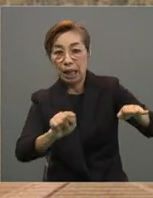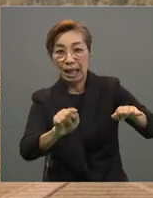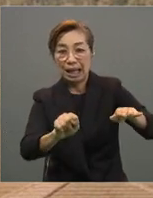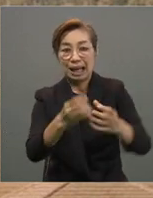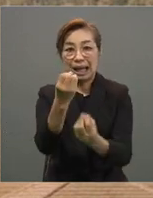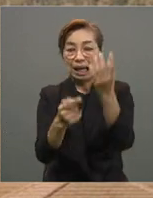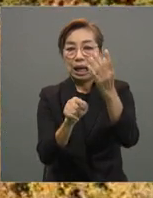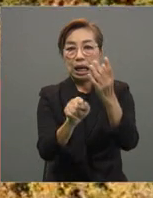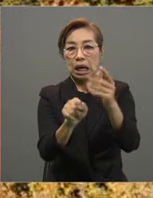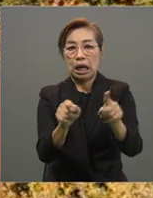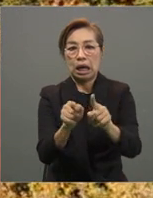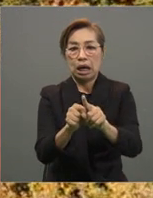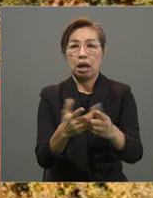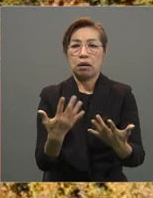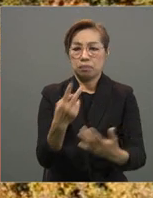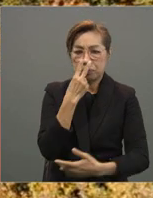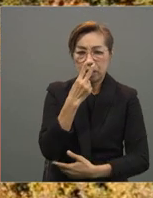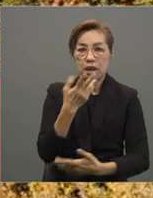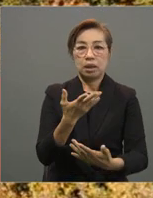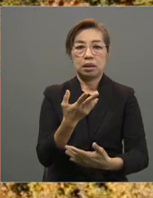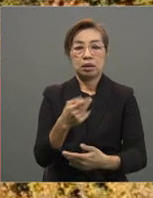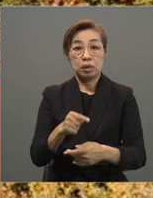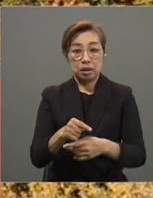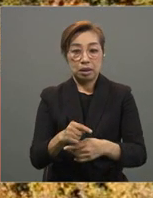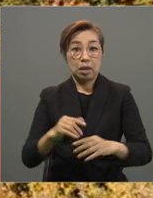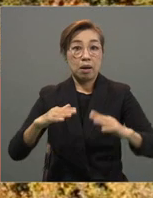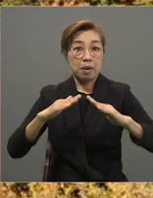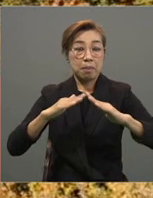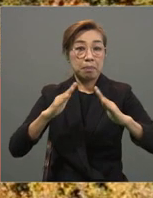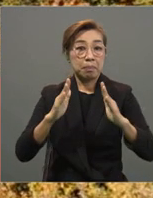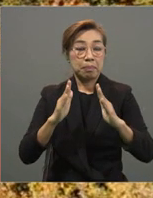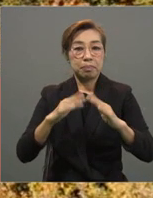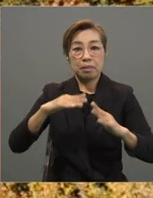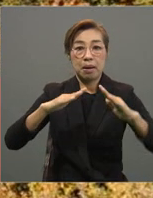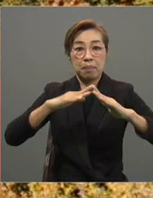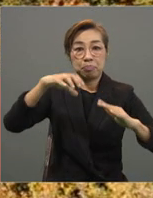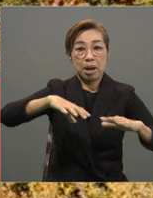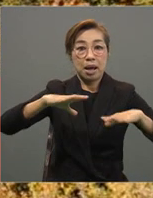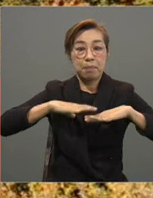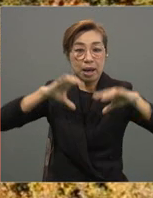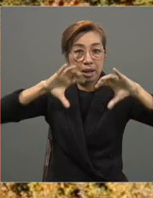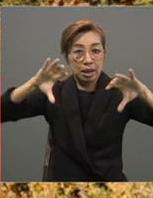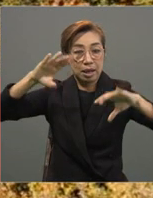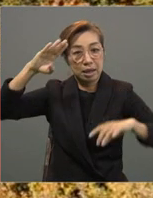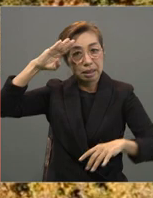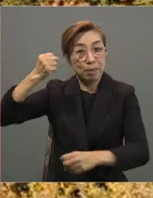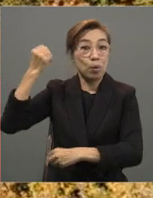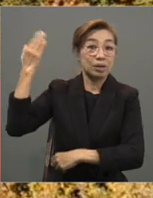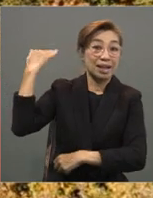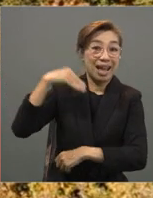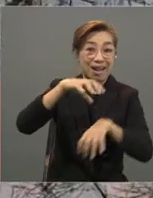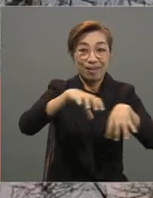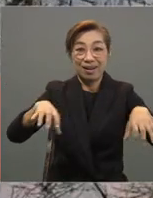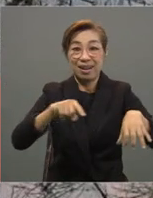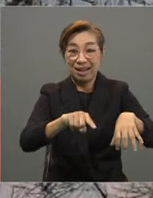เขตอุทยานแห่งชาติดอยสุเทพปุยนะคะที่อยู่ด้านหลังบ้านพรรคสวัสดิการทหารบกแล้วก็บ้านพรรคข้าราชการตุลาการศาล